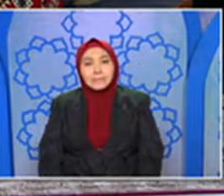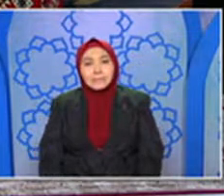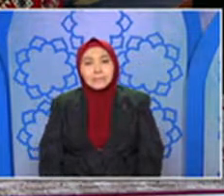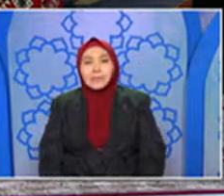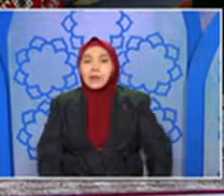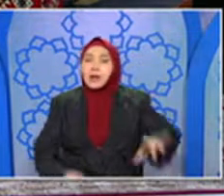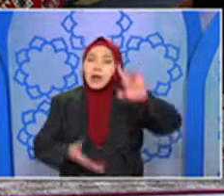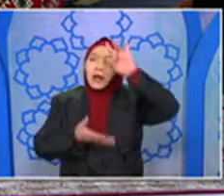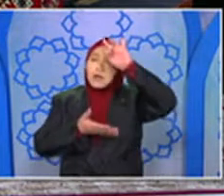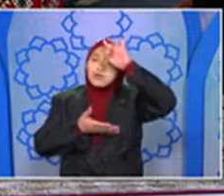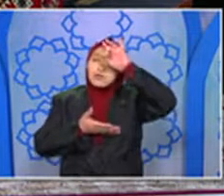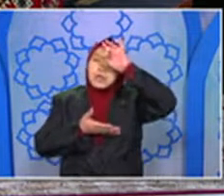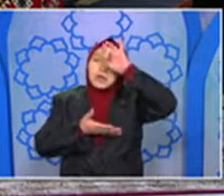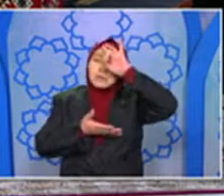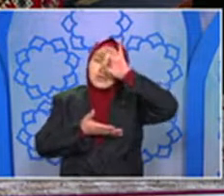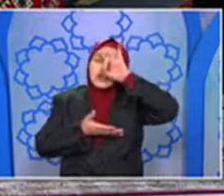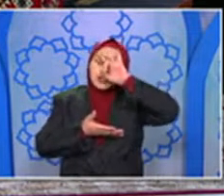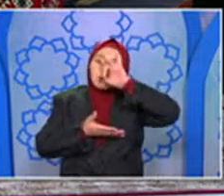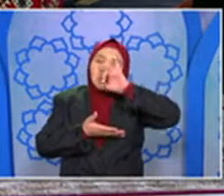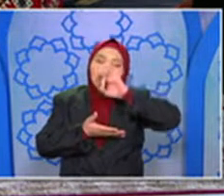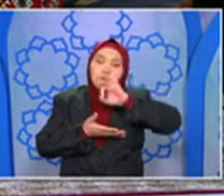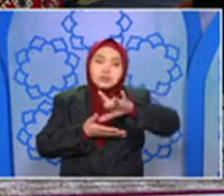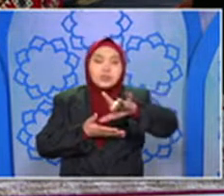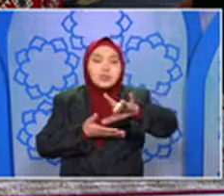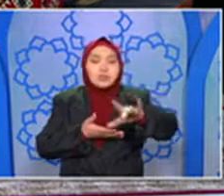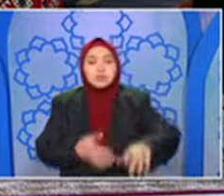A'udzu billahi minasy syaithanir rajim.